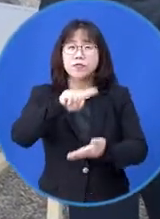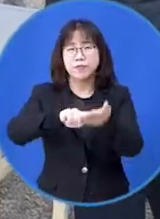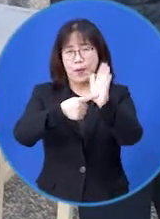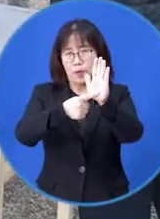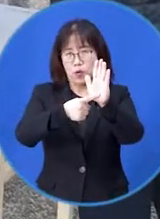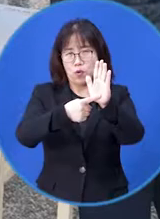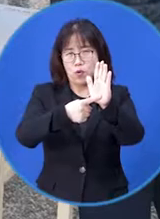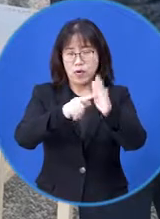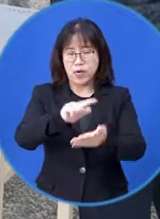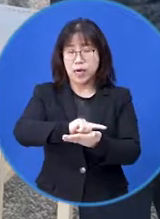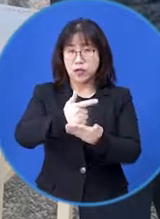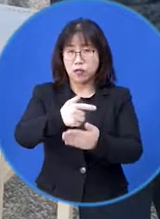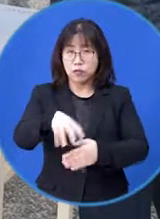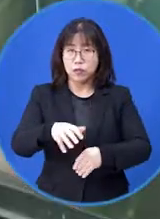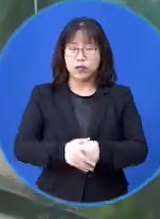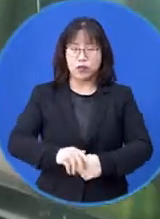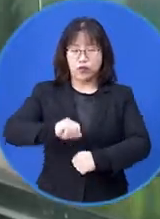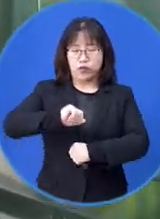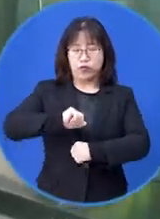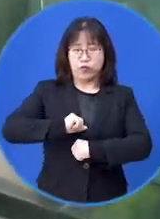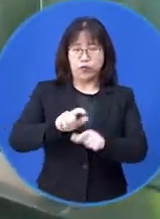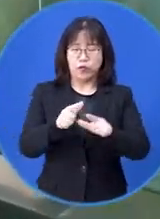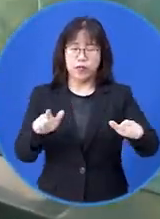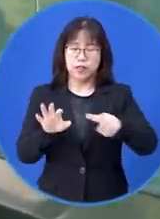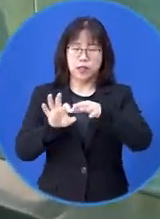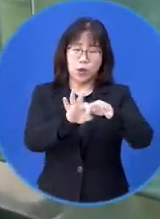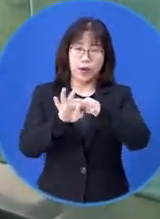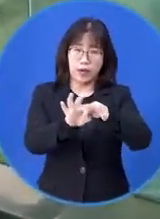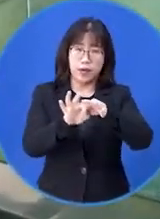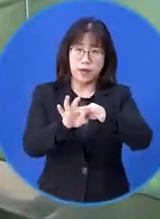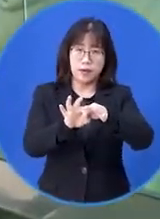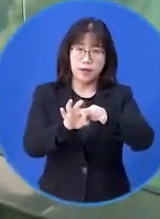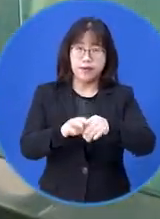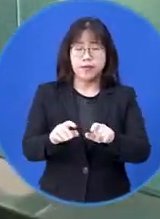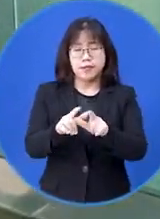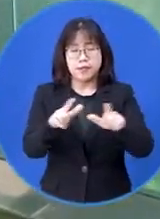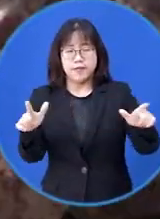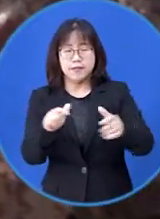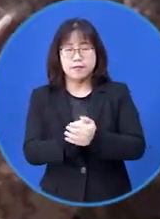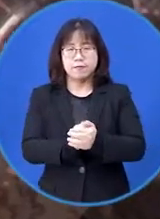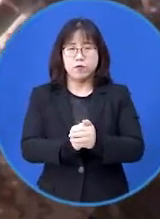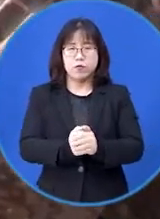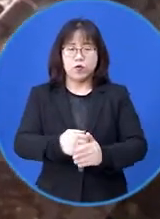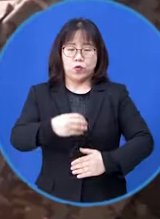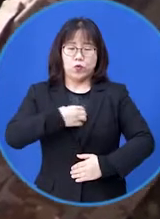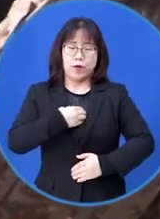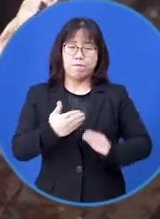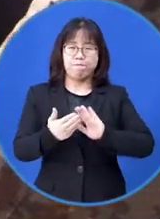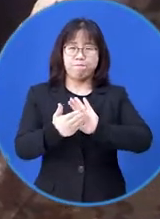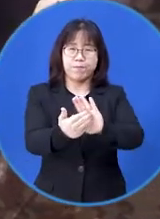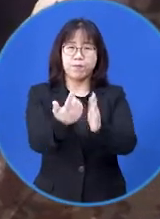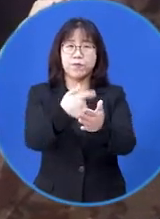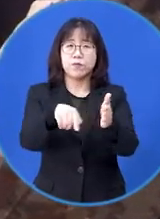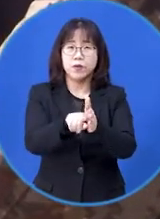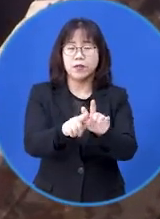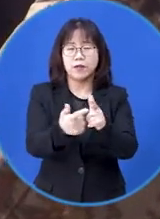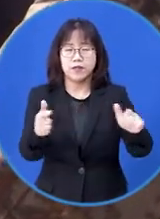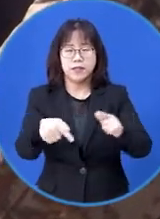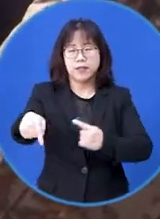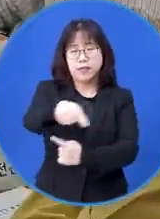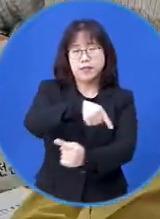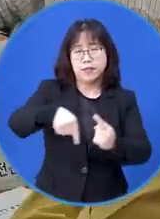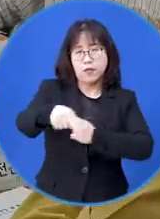강서구는 군부대와 경찰서 등 유관기관과의 대테러 대응 능력 향상을 위한 합동훈련과 스마트